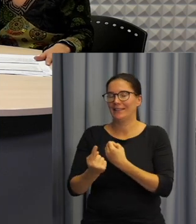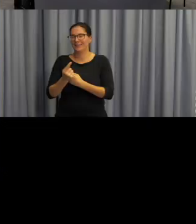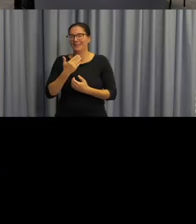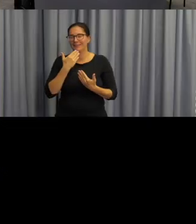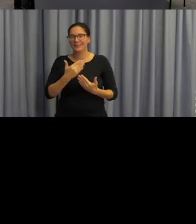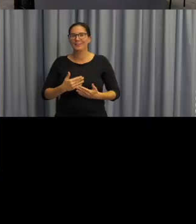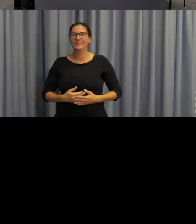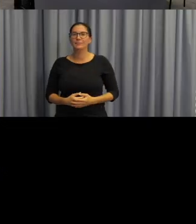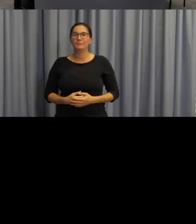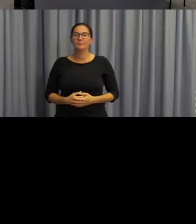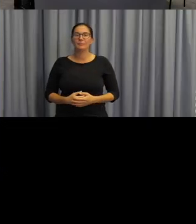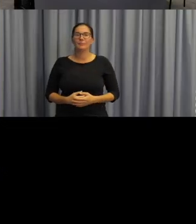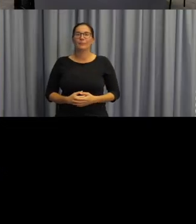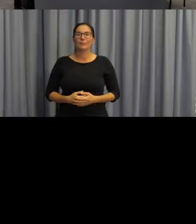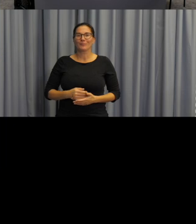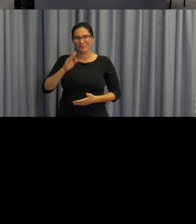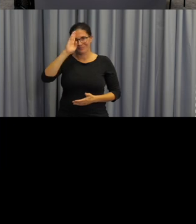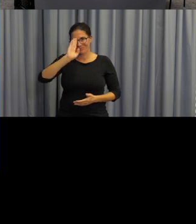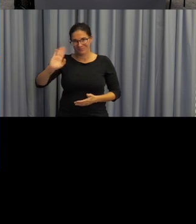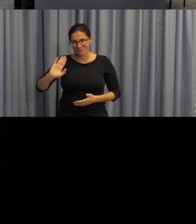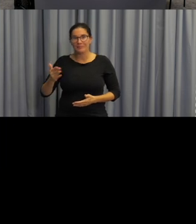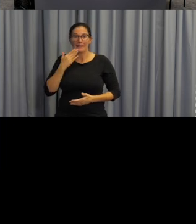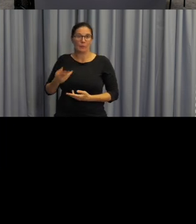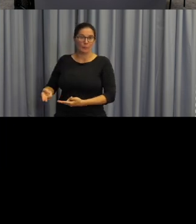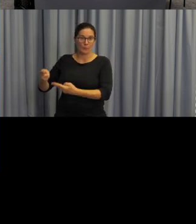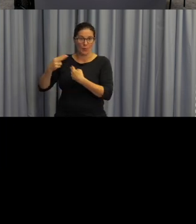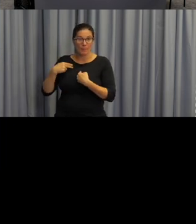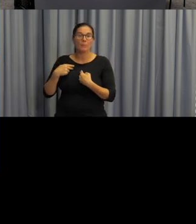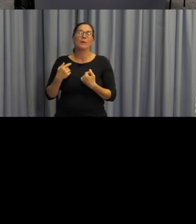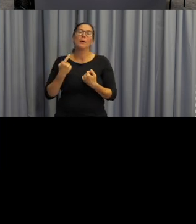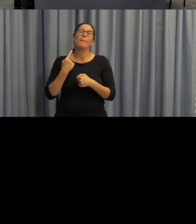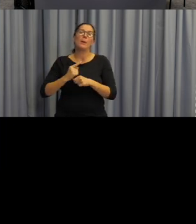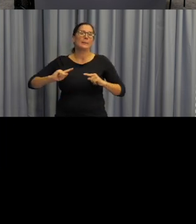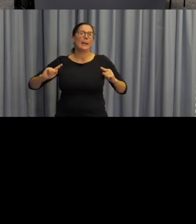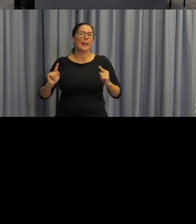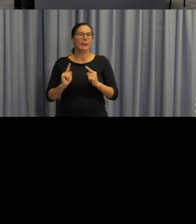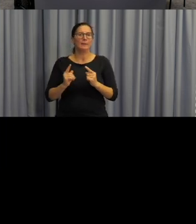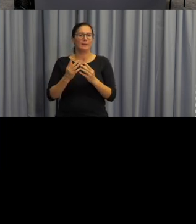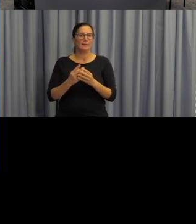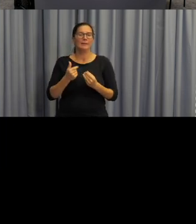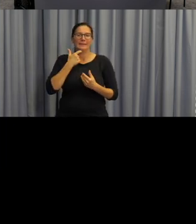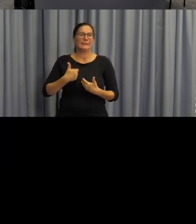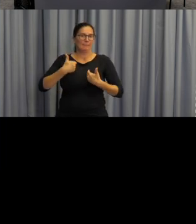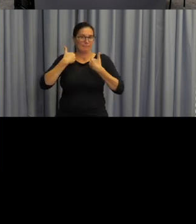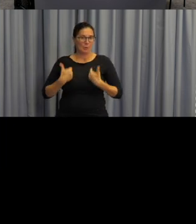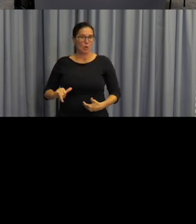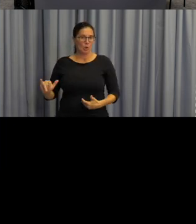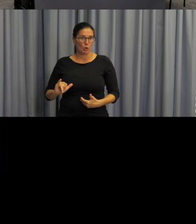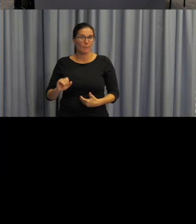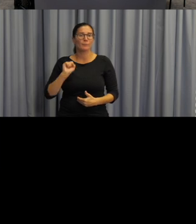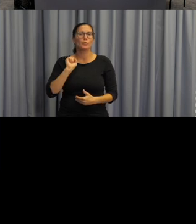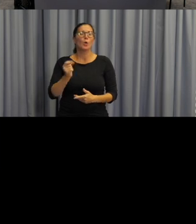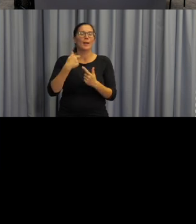Děkuji. Dobrý den, děkuji moc za slovo a jen ve stručnosti na začátku svého příspěvku se představím. Od roku